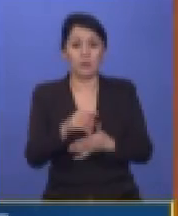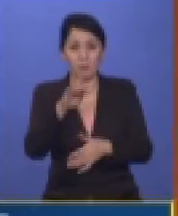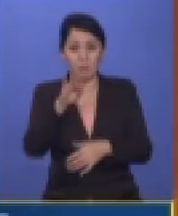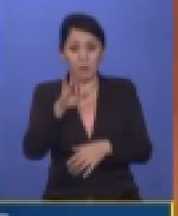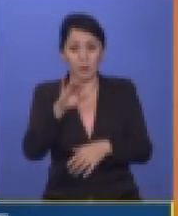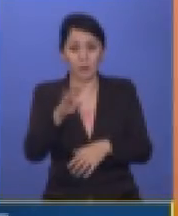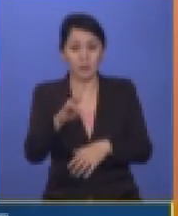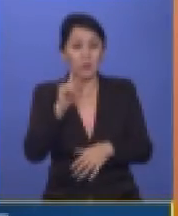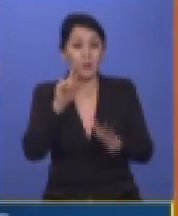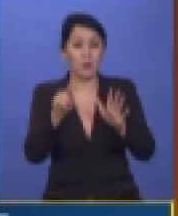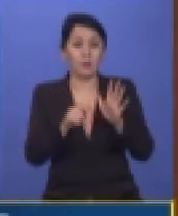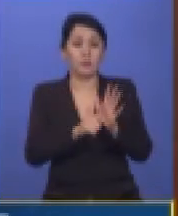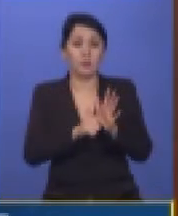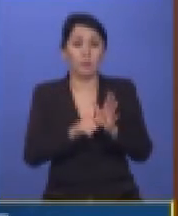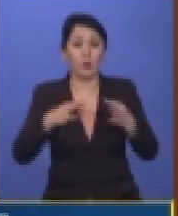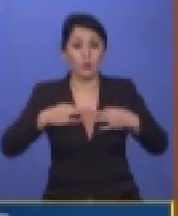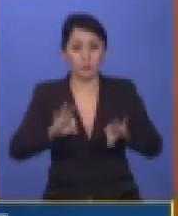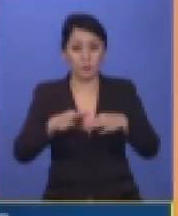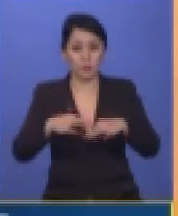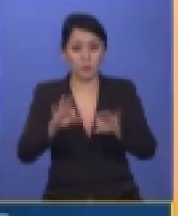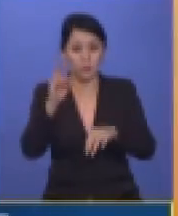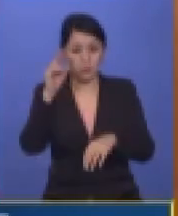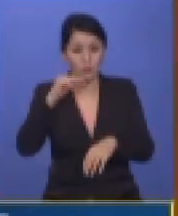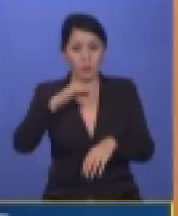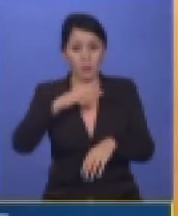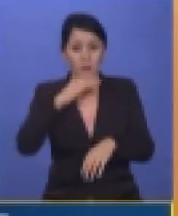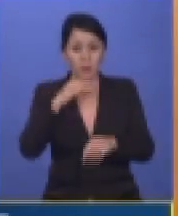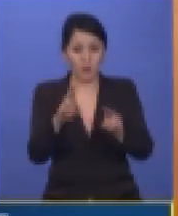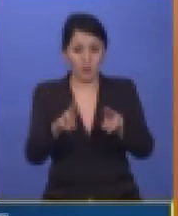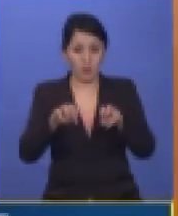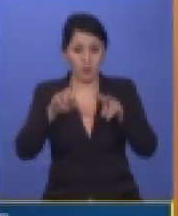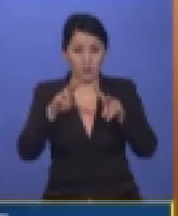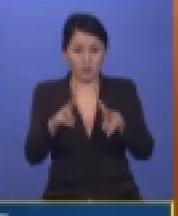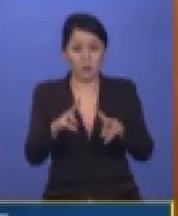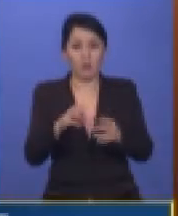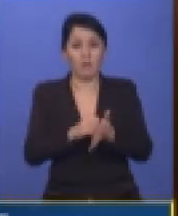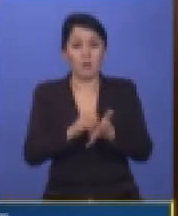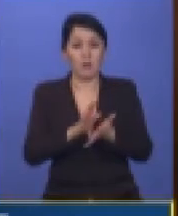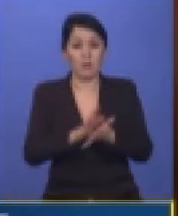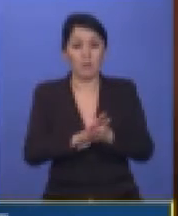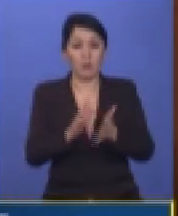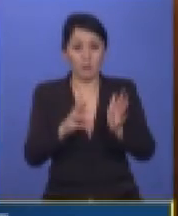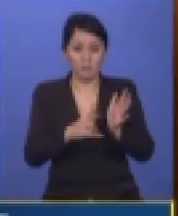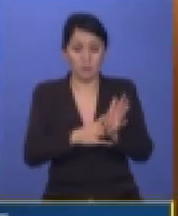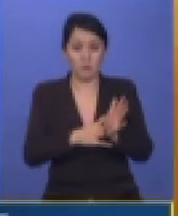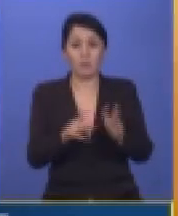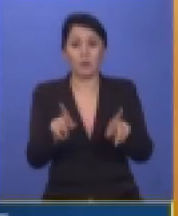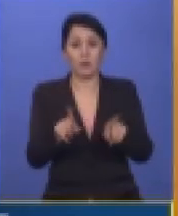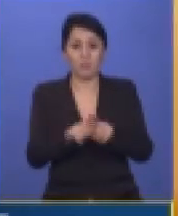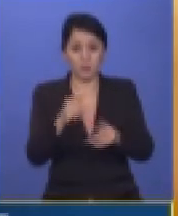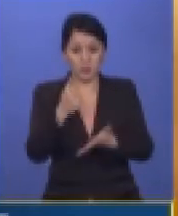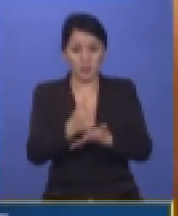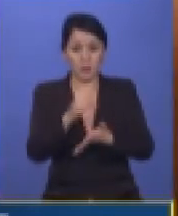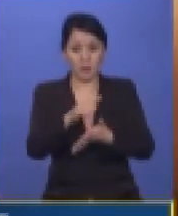изделий. Этой зимой также увеличилось возгорание автомобилей, говорят специалисты. На сегодняшний день зарегистрировано 8 таких случаев.